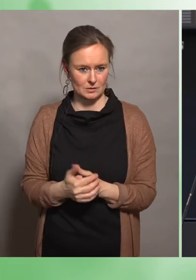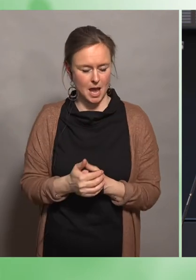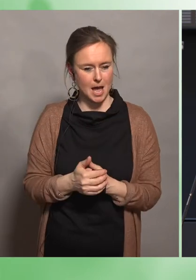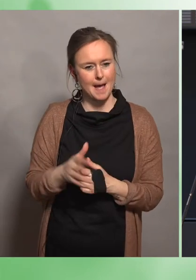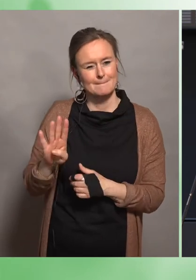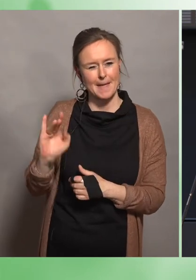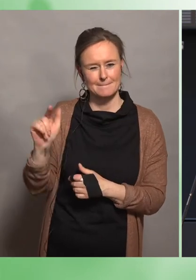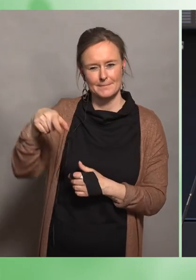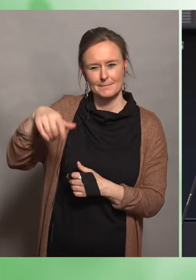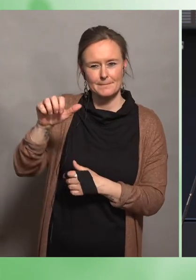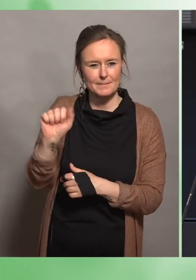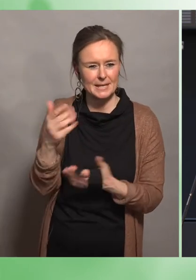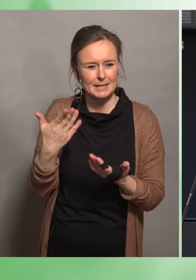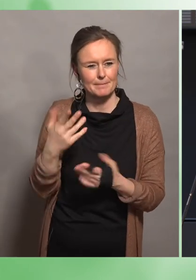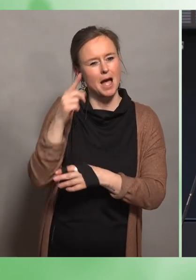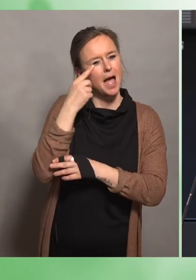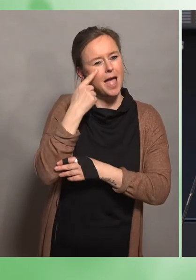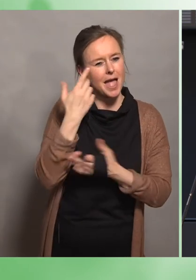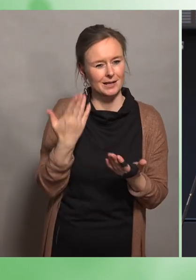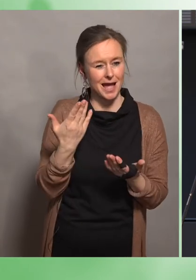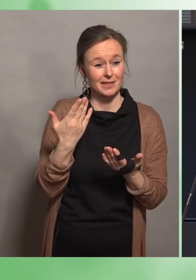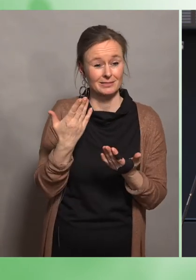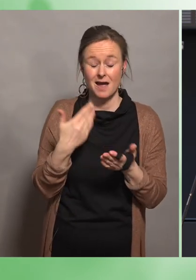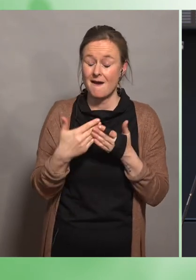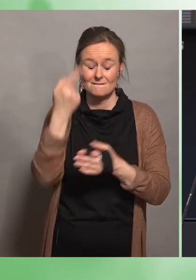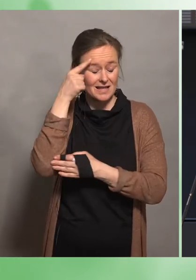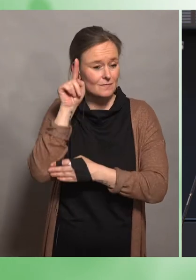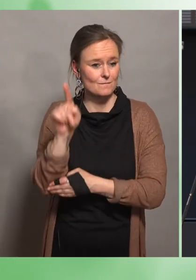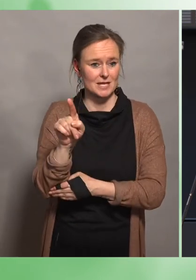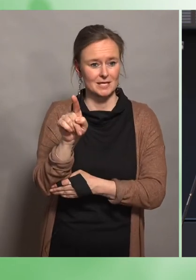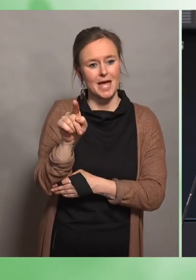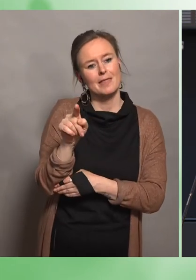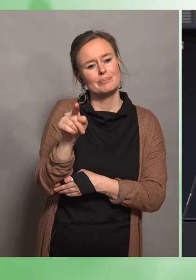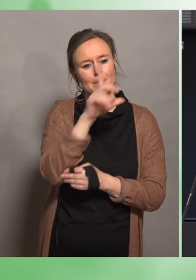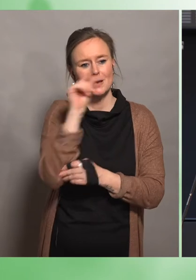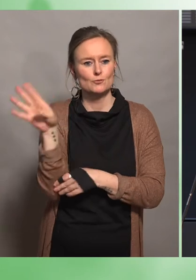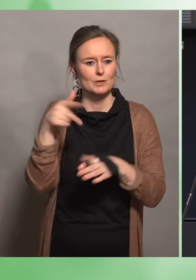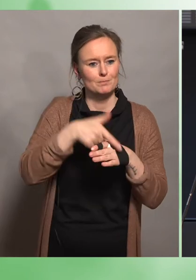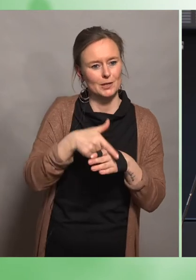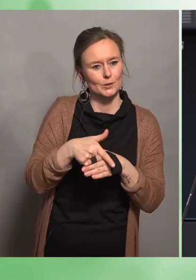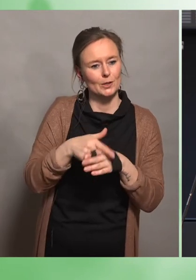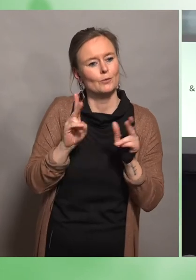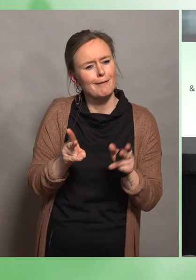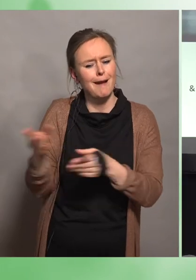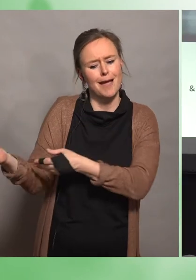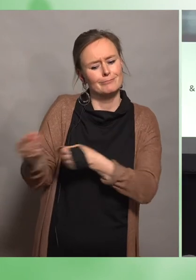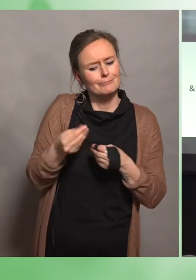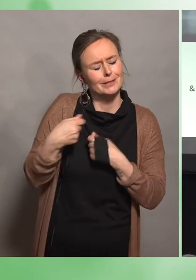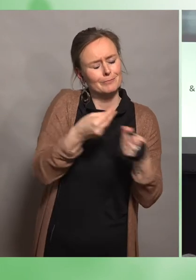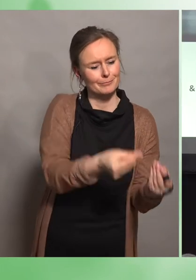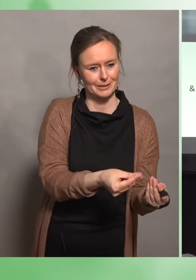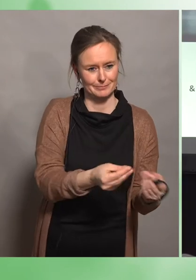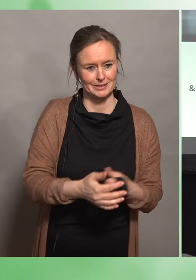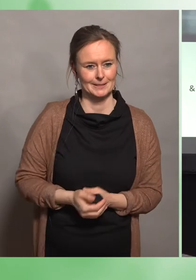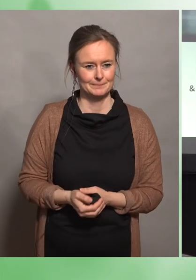Potenzial, welche Talente, welche Fähigkeiten Menschen mit Behinderung mitbringen. Elisabeth Burgis, schauen wir mal zu den Anfängen zurück. Mhm. Wie ist